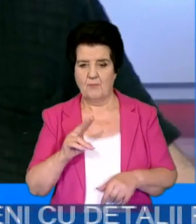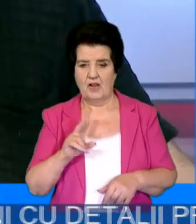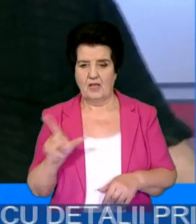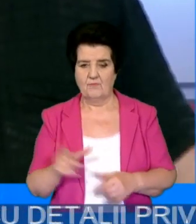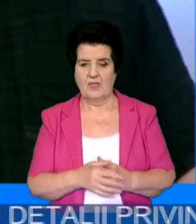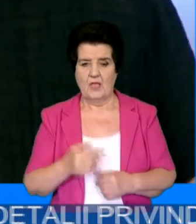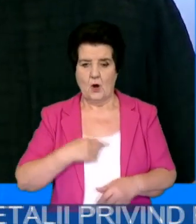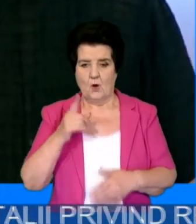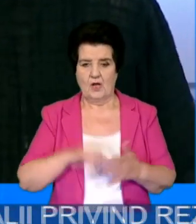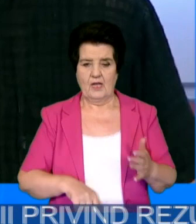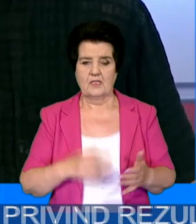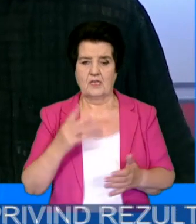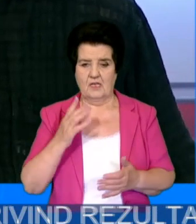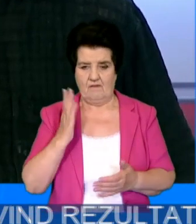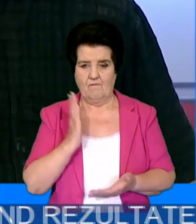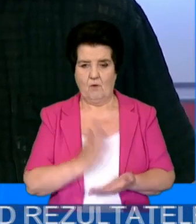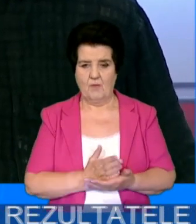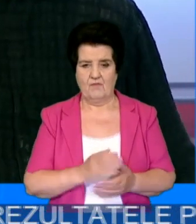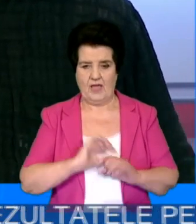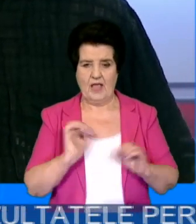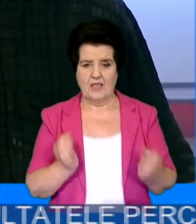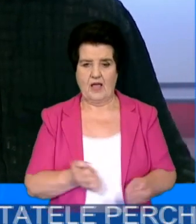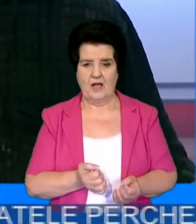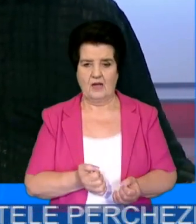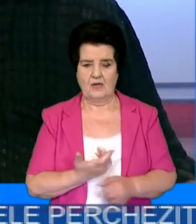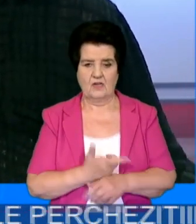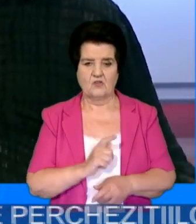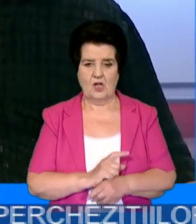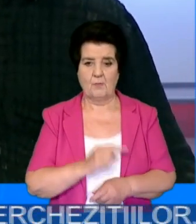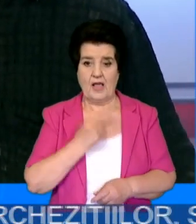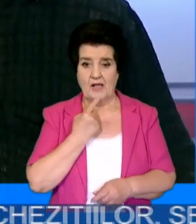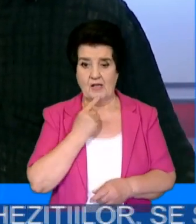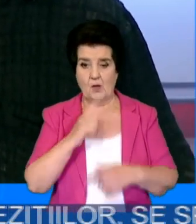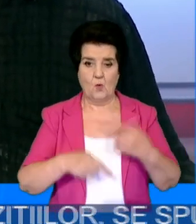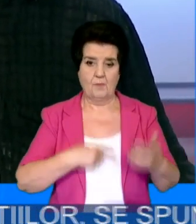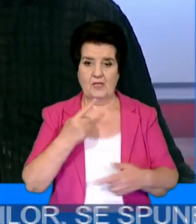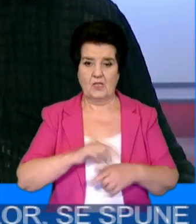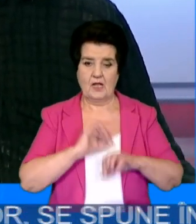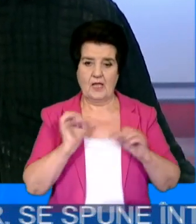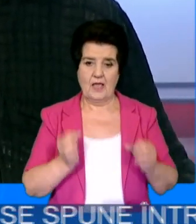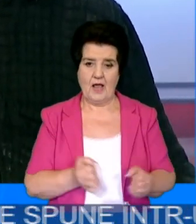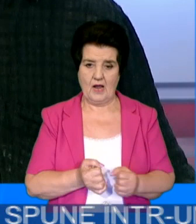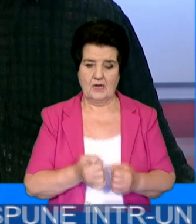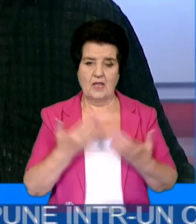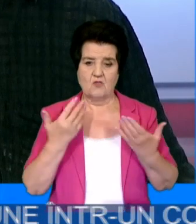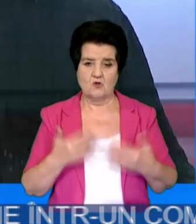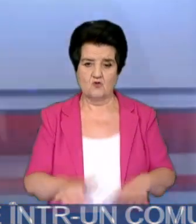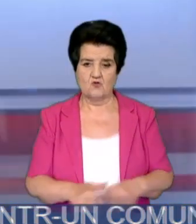că noi vom avea, iarna care vine va fi probabil că cea mai grea iarnă. Următoarea iarnă deja